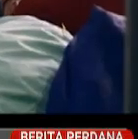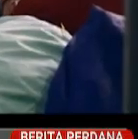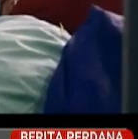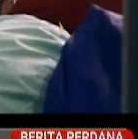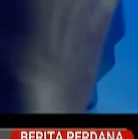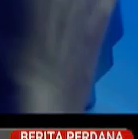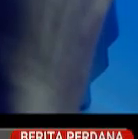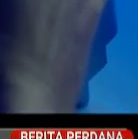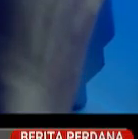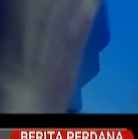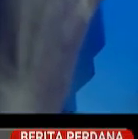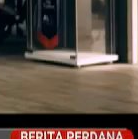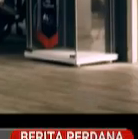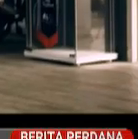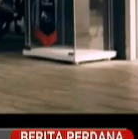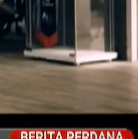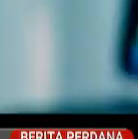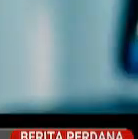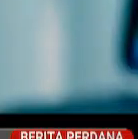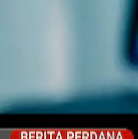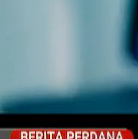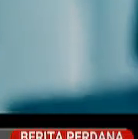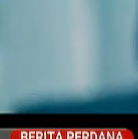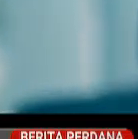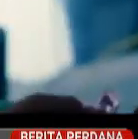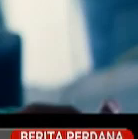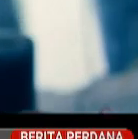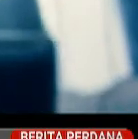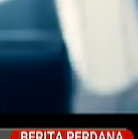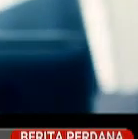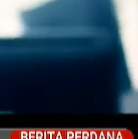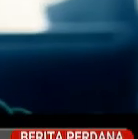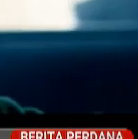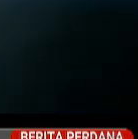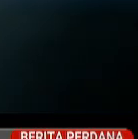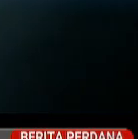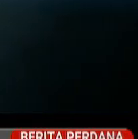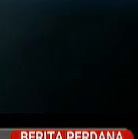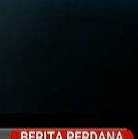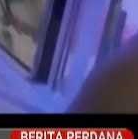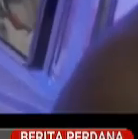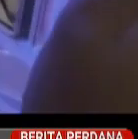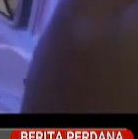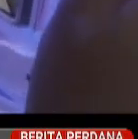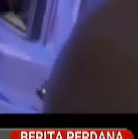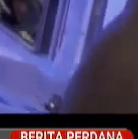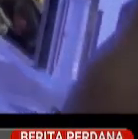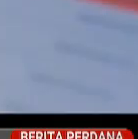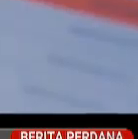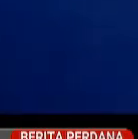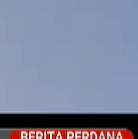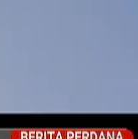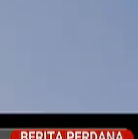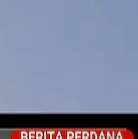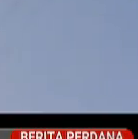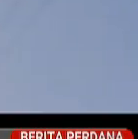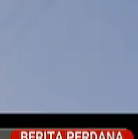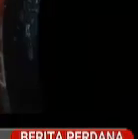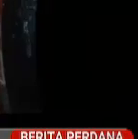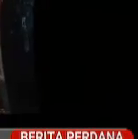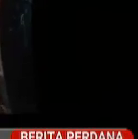time. 100 use cases have been identified for Malaysians to experience the wonders of 5G.